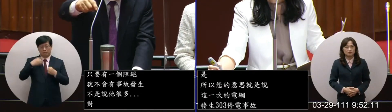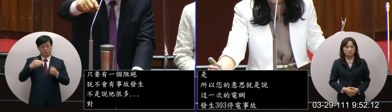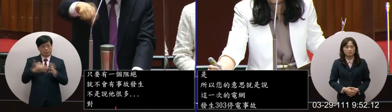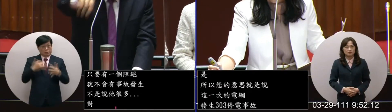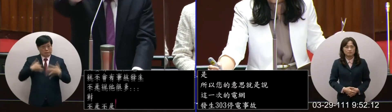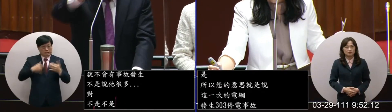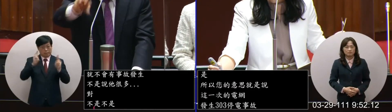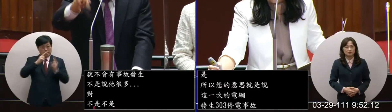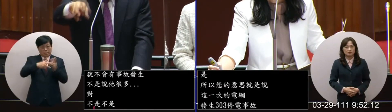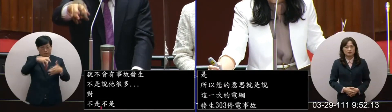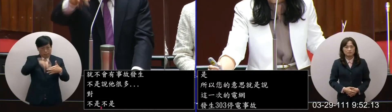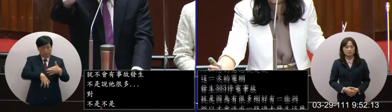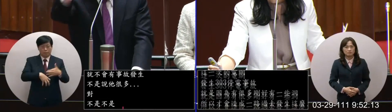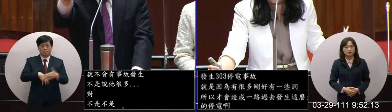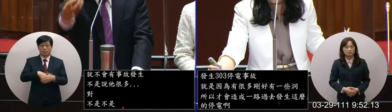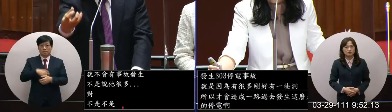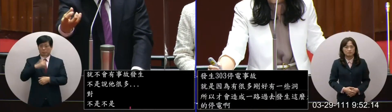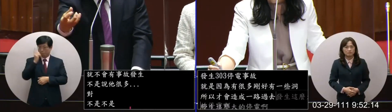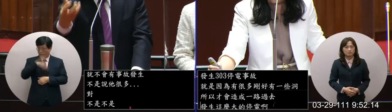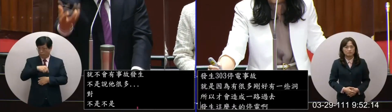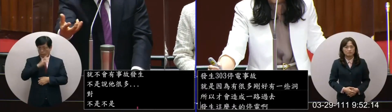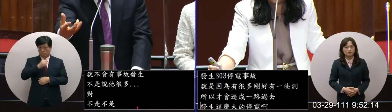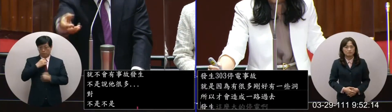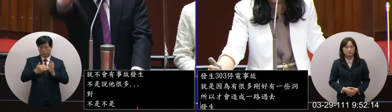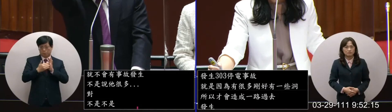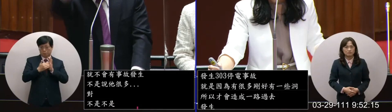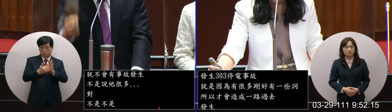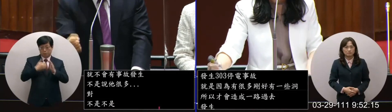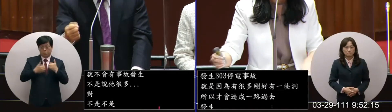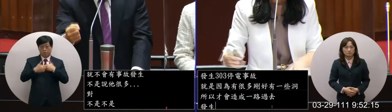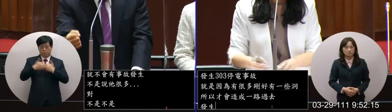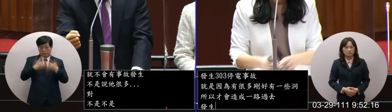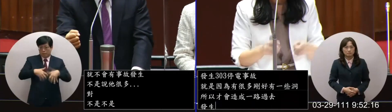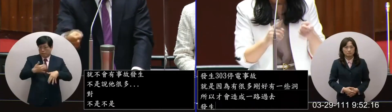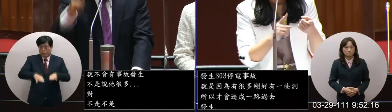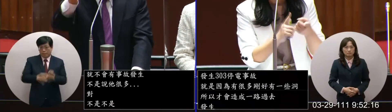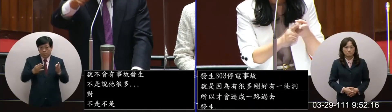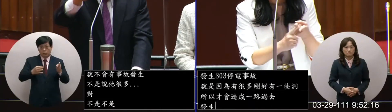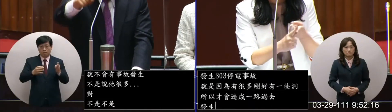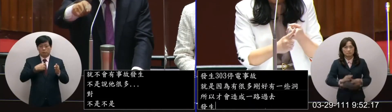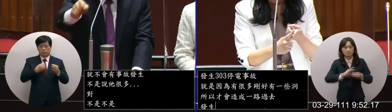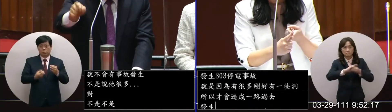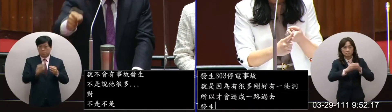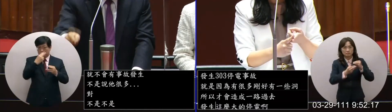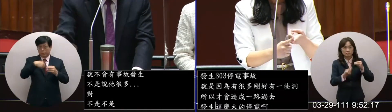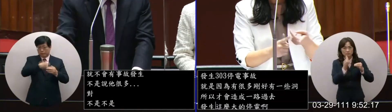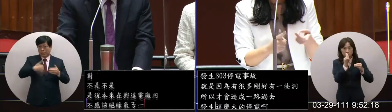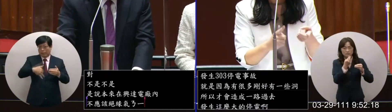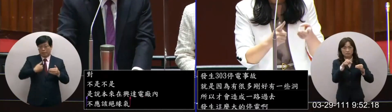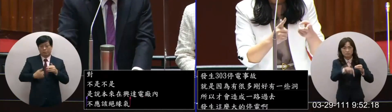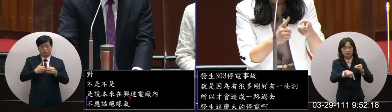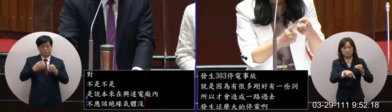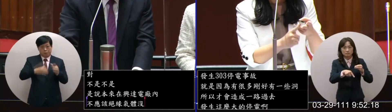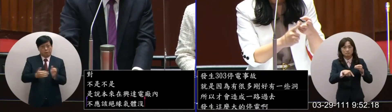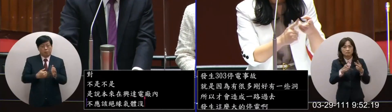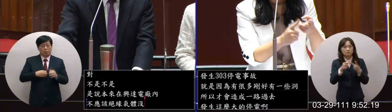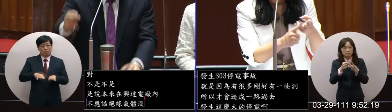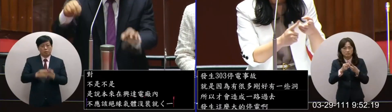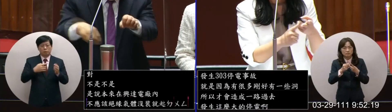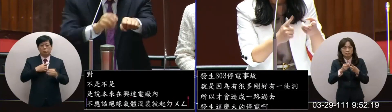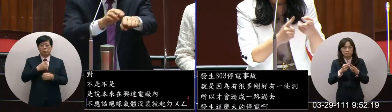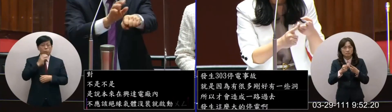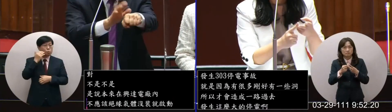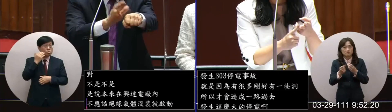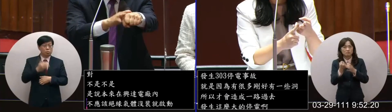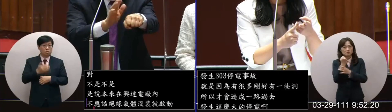电厂内不应该绝缘气体没有装。就给它启动， 绝缘气体不应该装，然后你的马达的那个